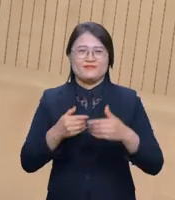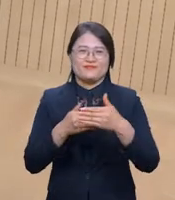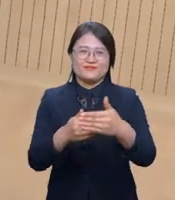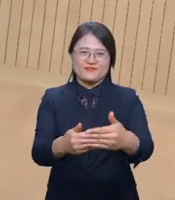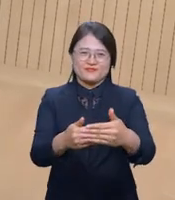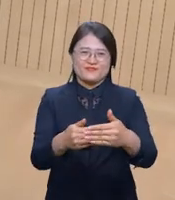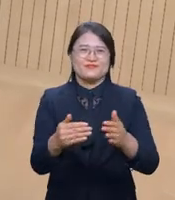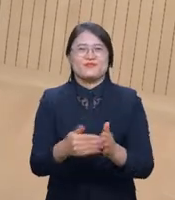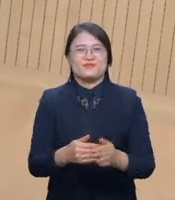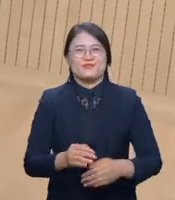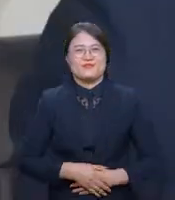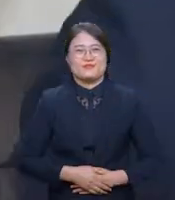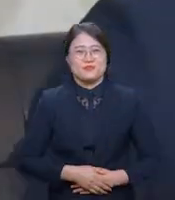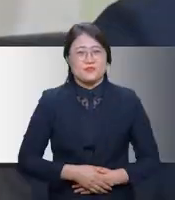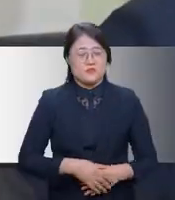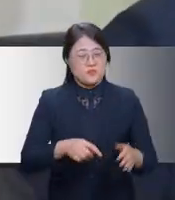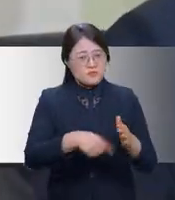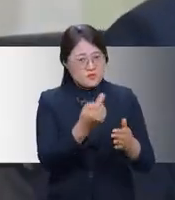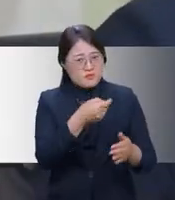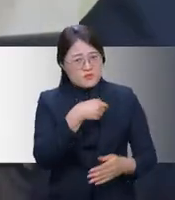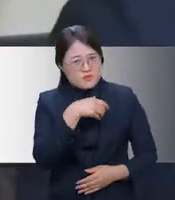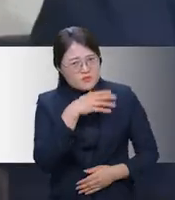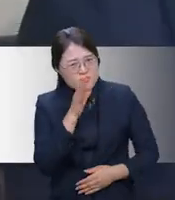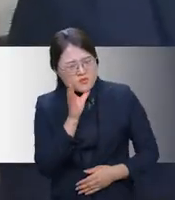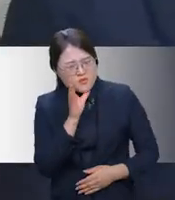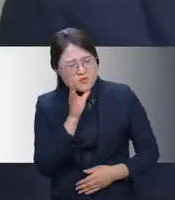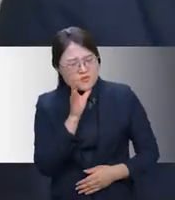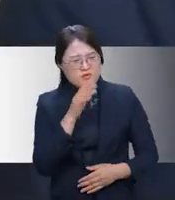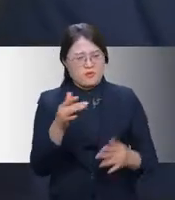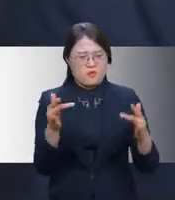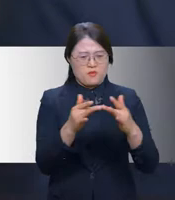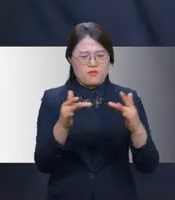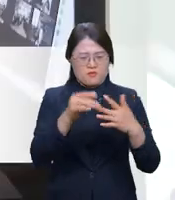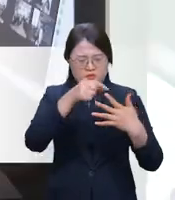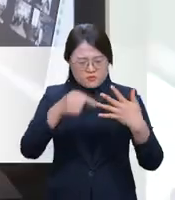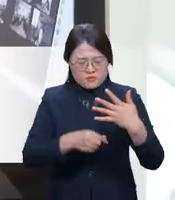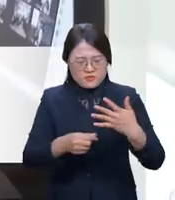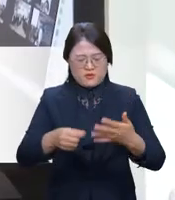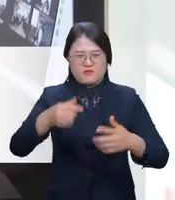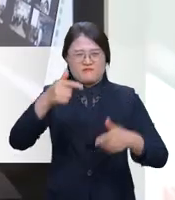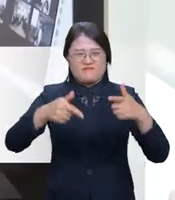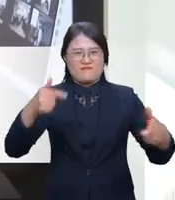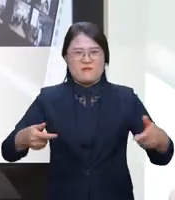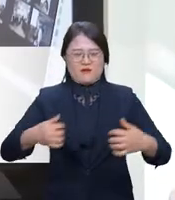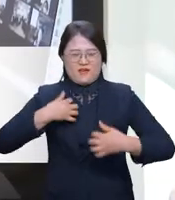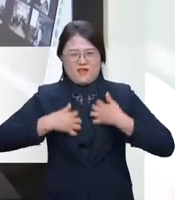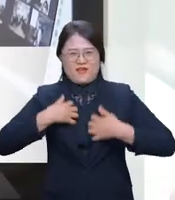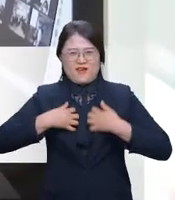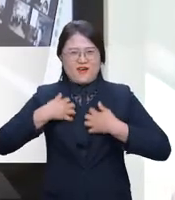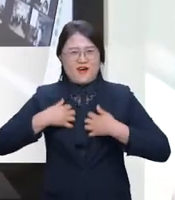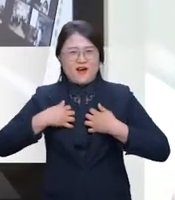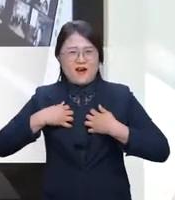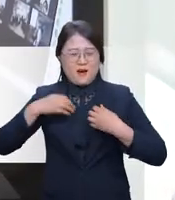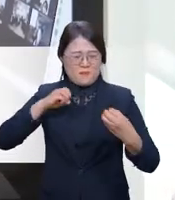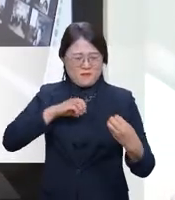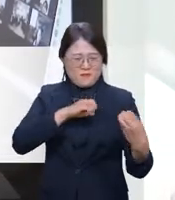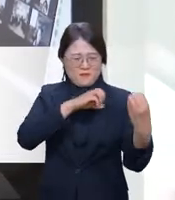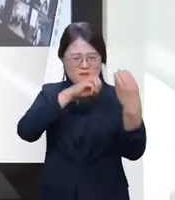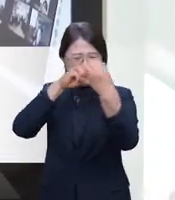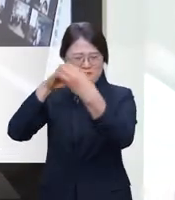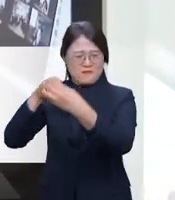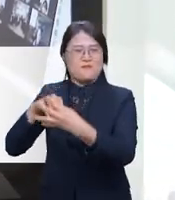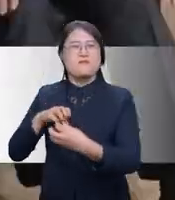참석한 가운데 진행됐는데요. 이날 100명의 어르신들이 온라인으로 다양한 프로그램을 함께하며 경로